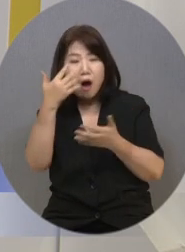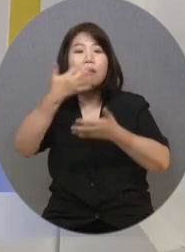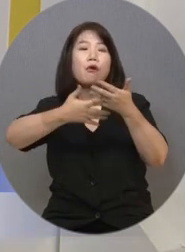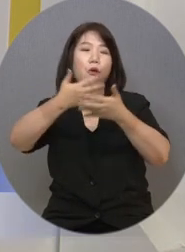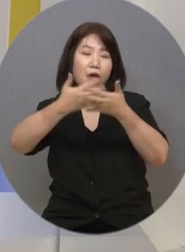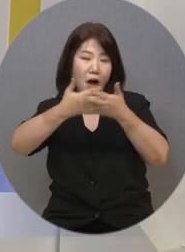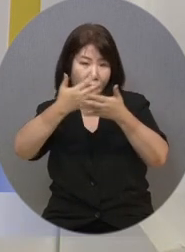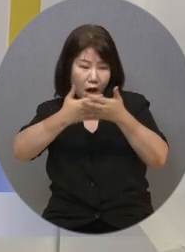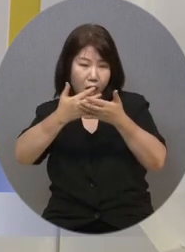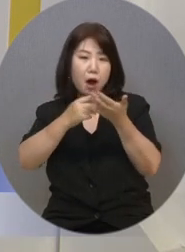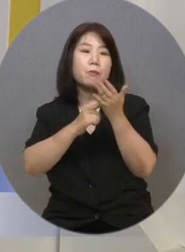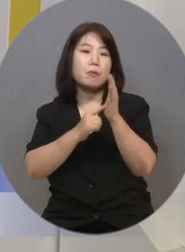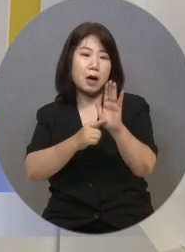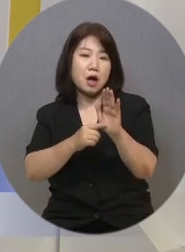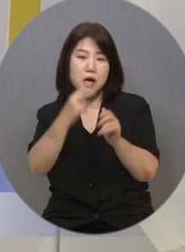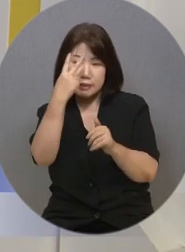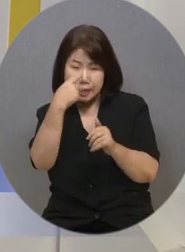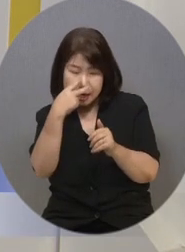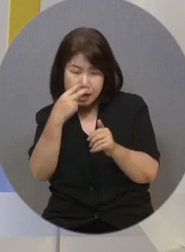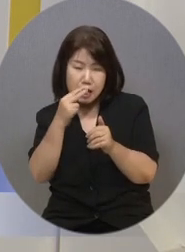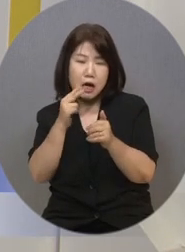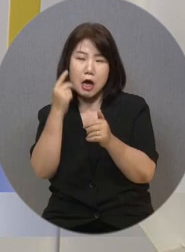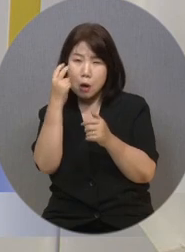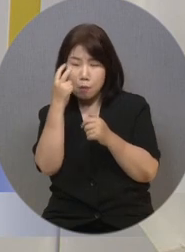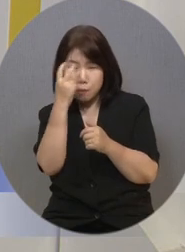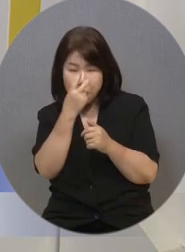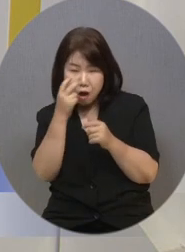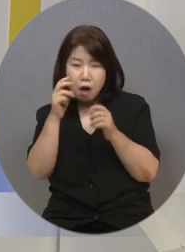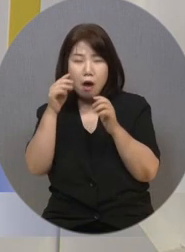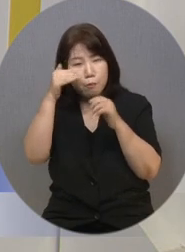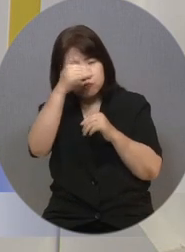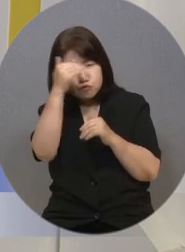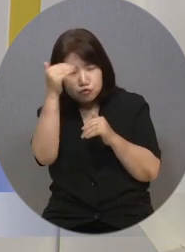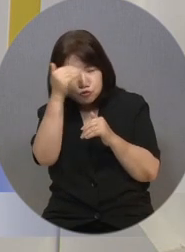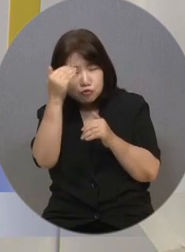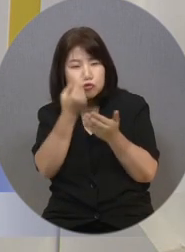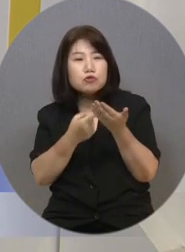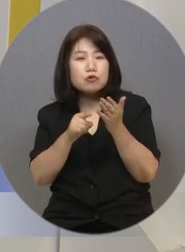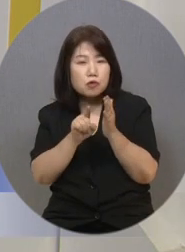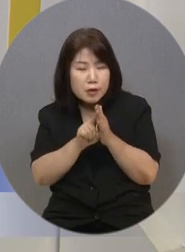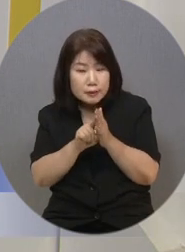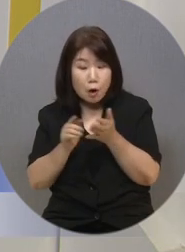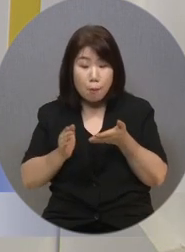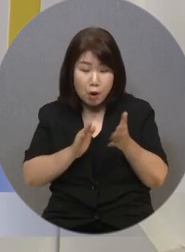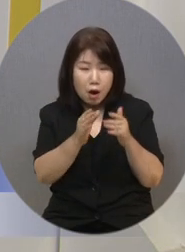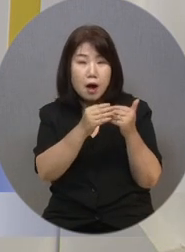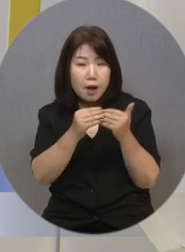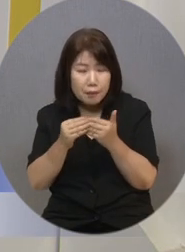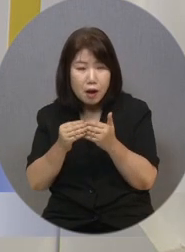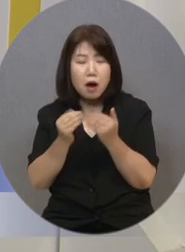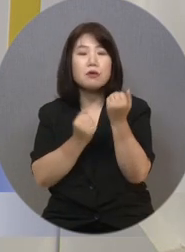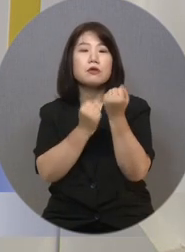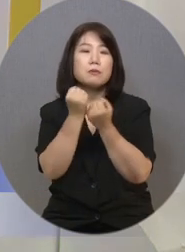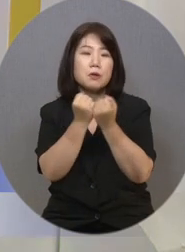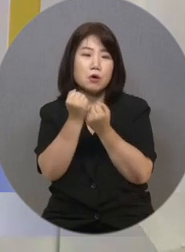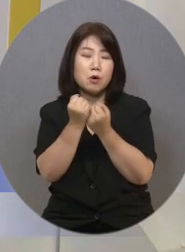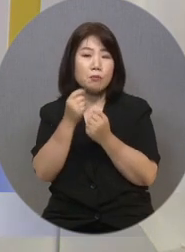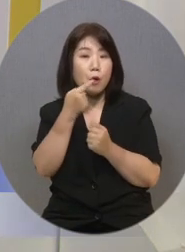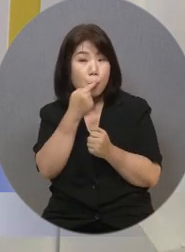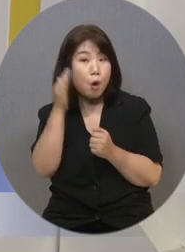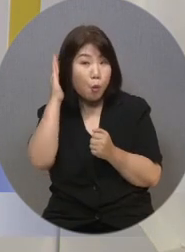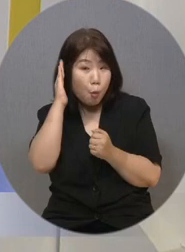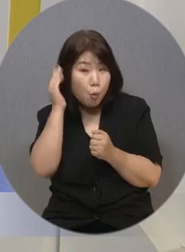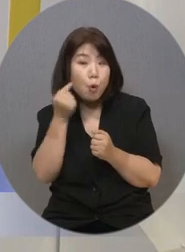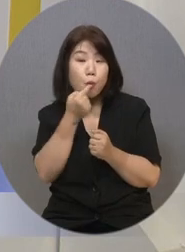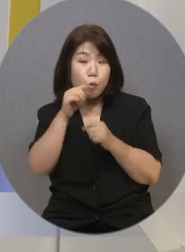영상에서는 시각장애인의 관람을 돕기 위해 동선 안내와 세부묘사를 포함한 해설과 함께 청각